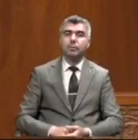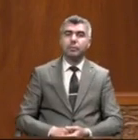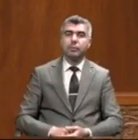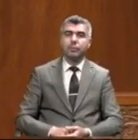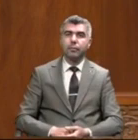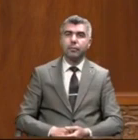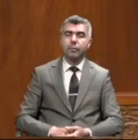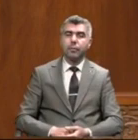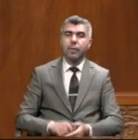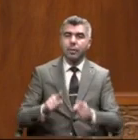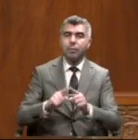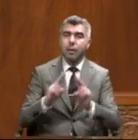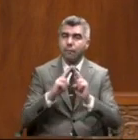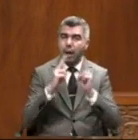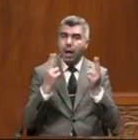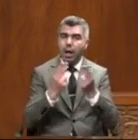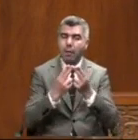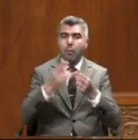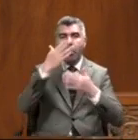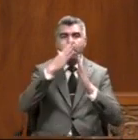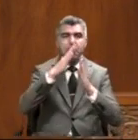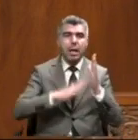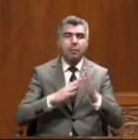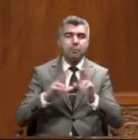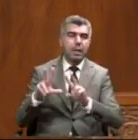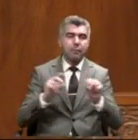على الصعيد الدولي او الوطني